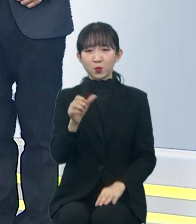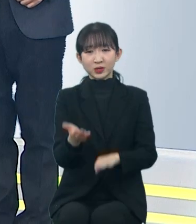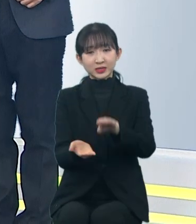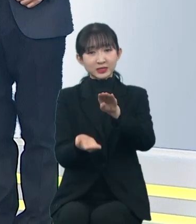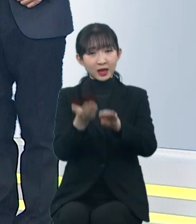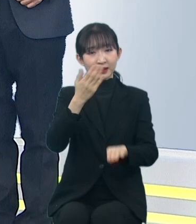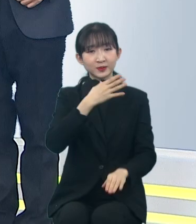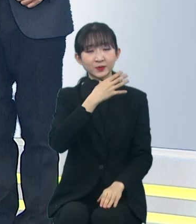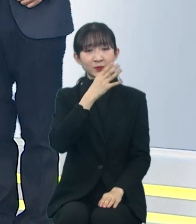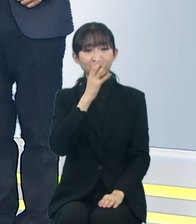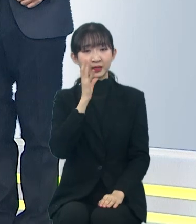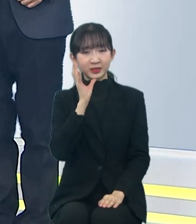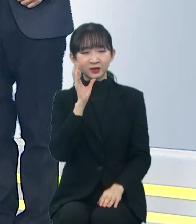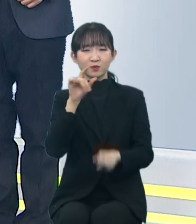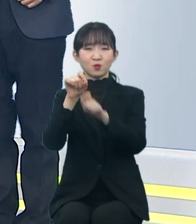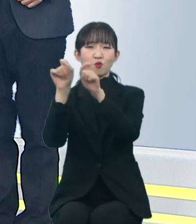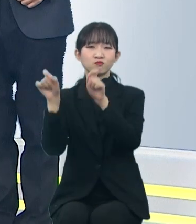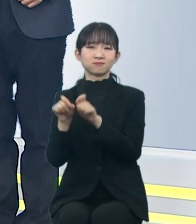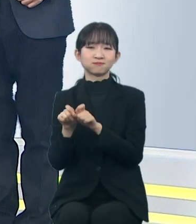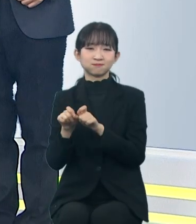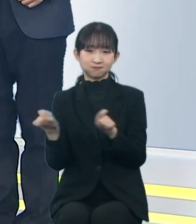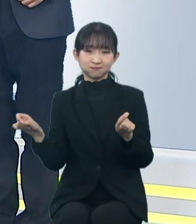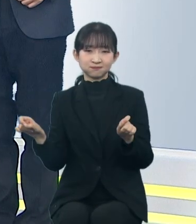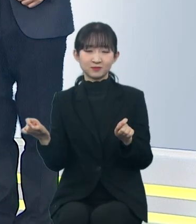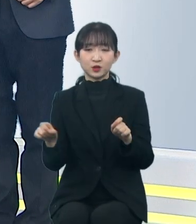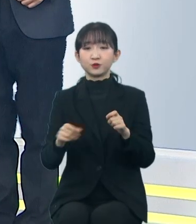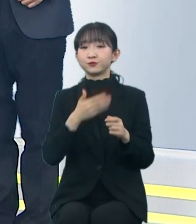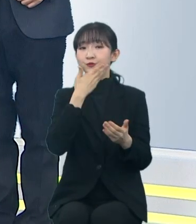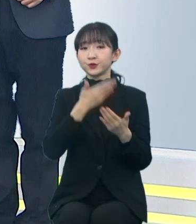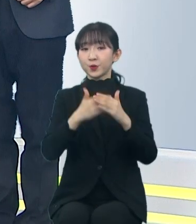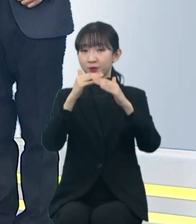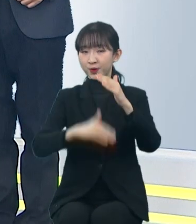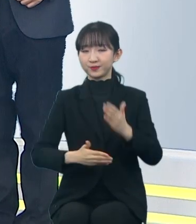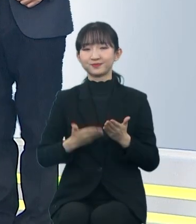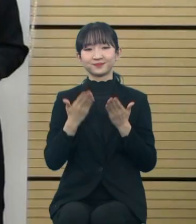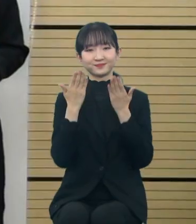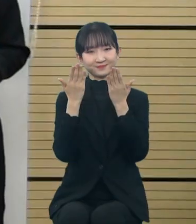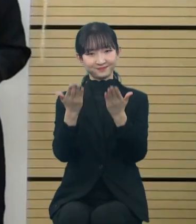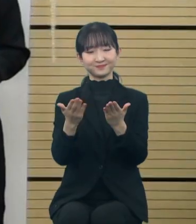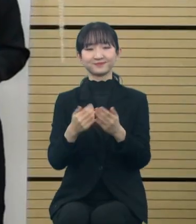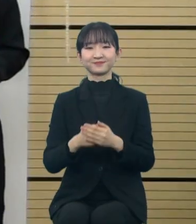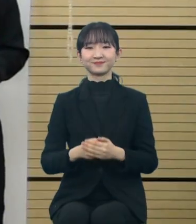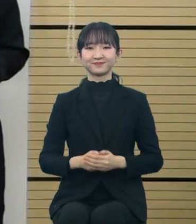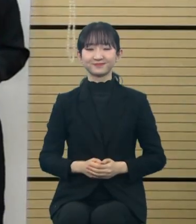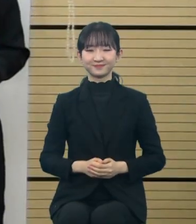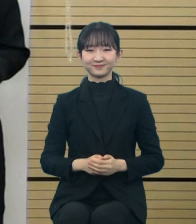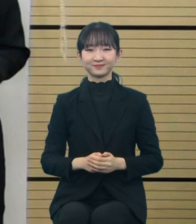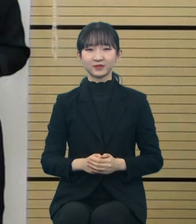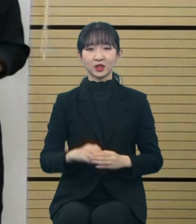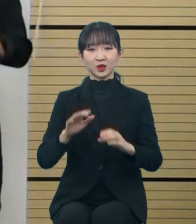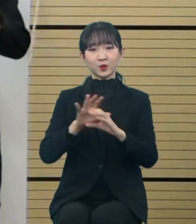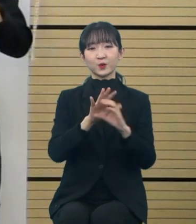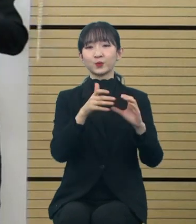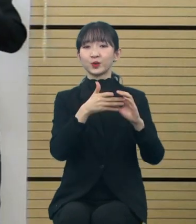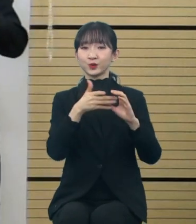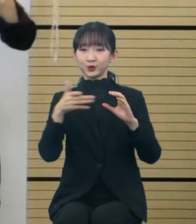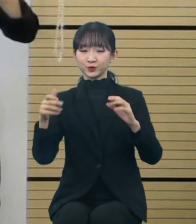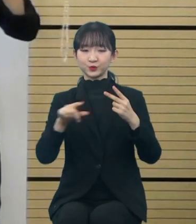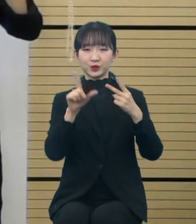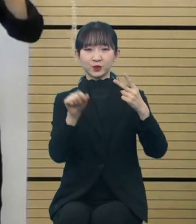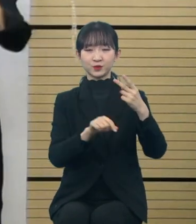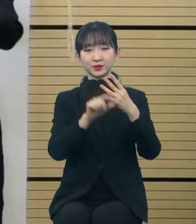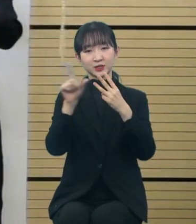고령층은 접종 대상에서 보류됐습니다. 브리핑 주요 내용 직접 들어보시죠. 네, 코로나19 2월,